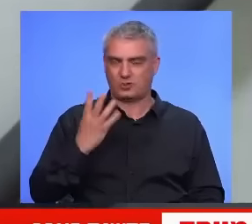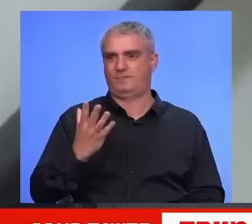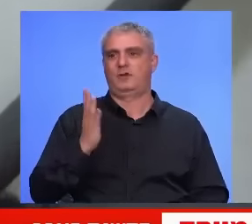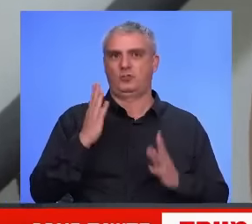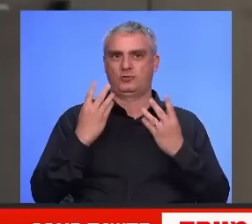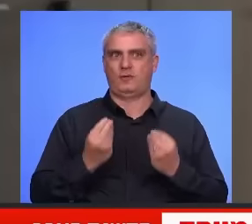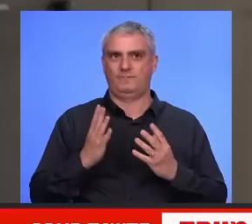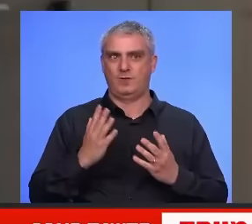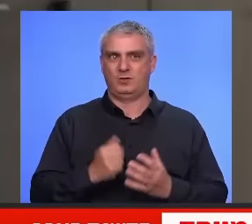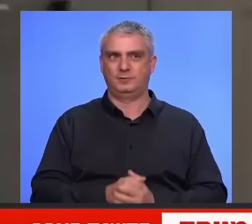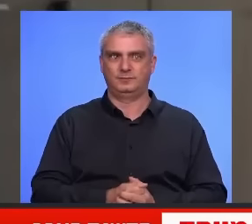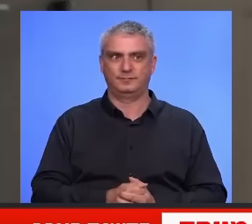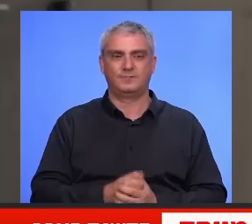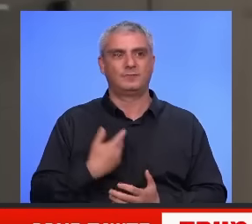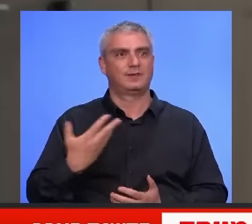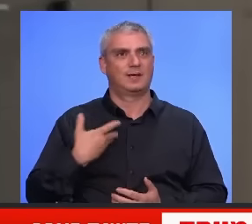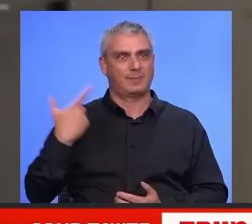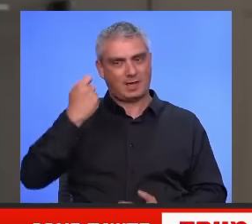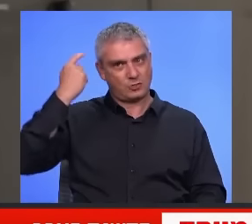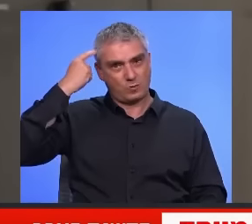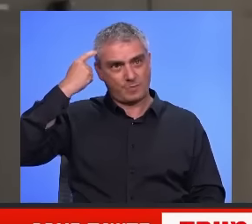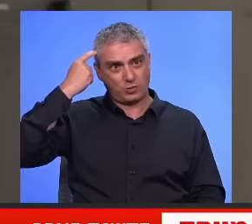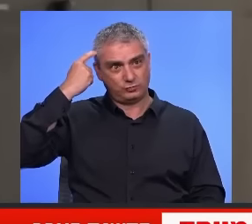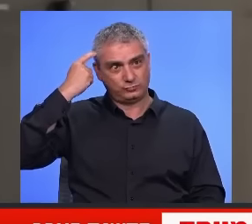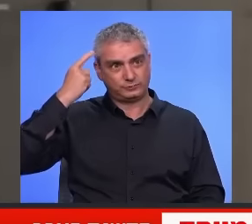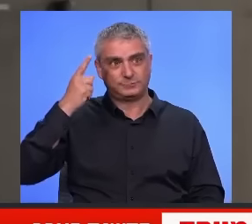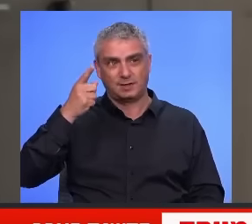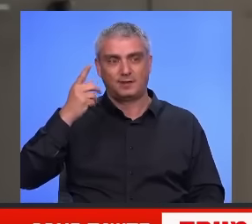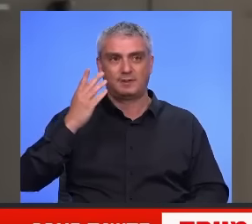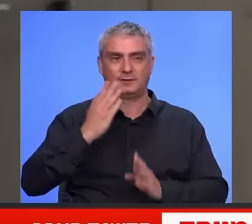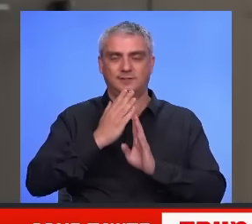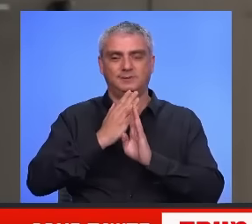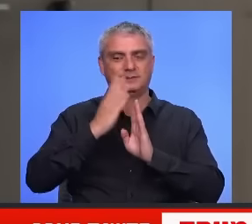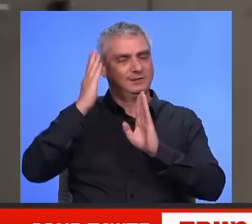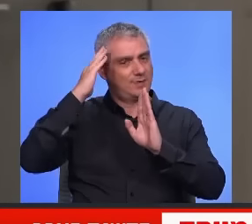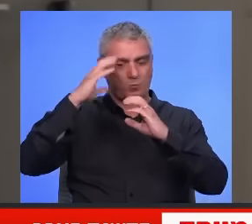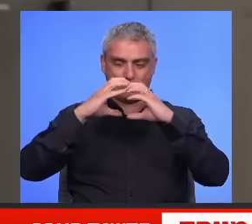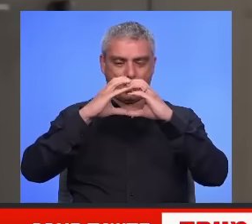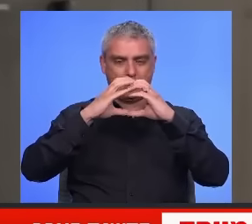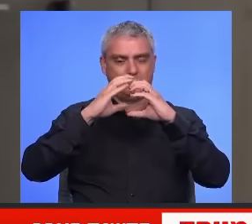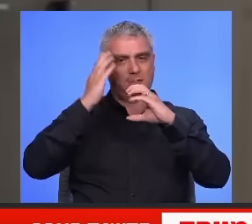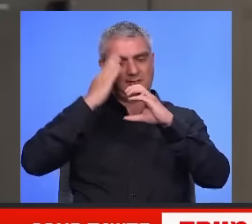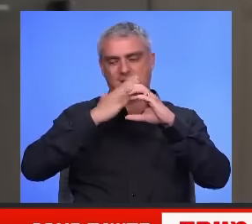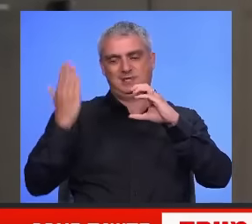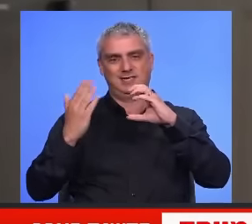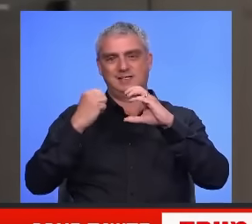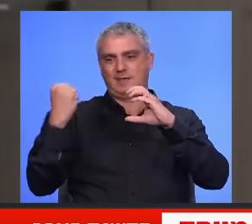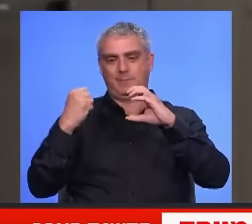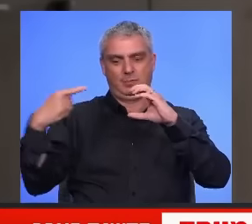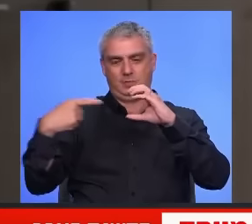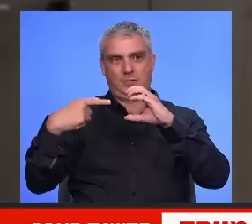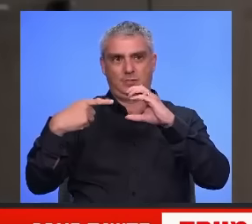מאוד. חטפתי כדור בראש, שבעצם הוא פגע בצד ימין של הראש, של המוח, אז